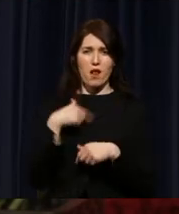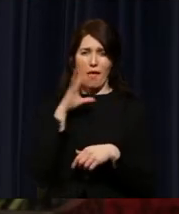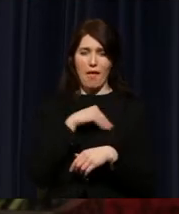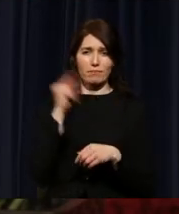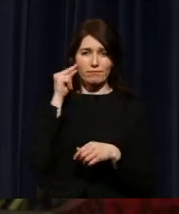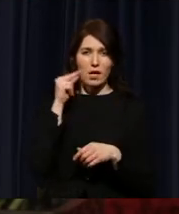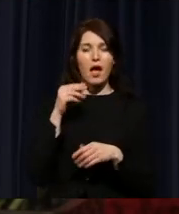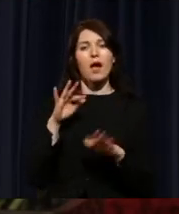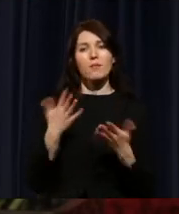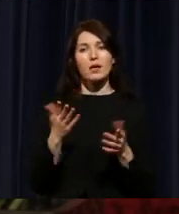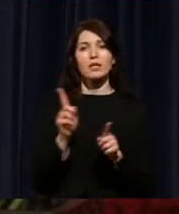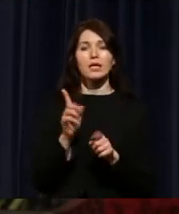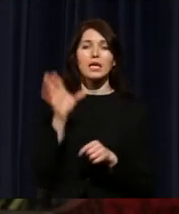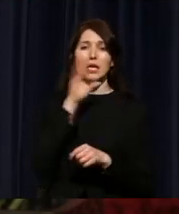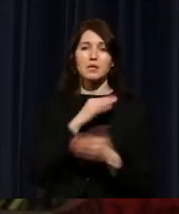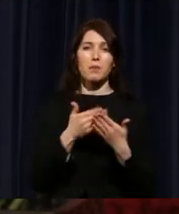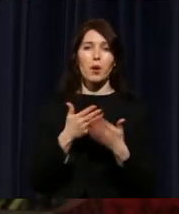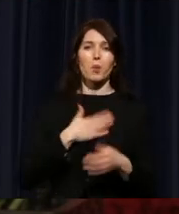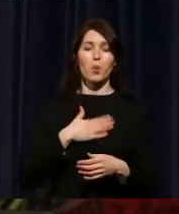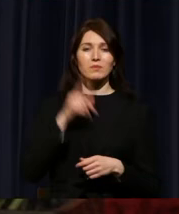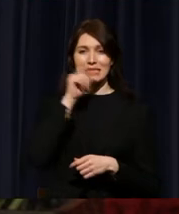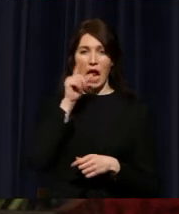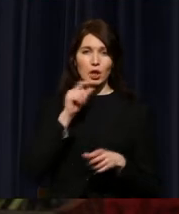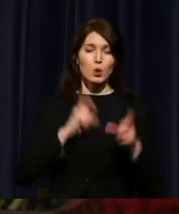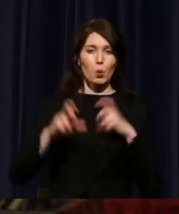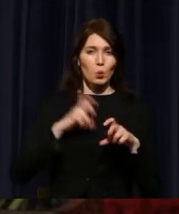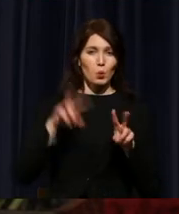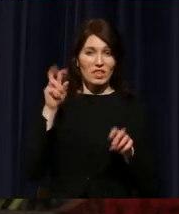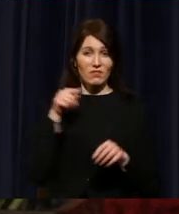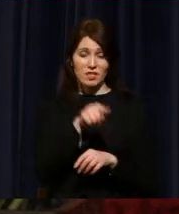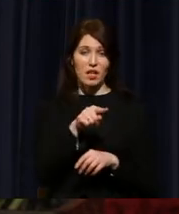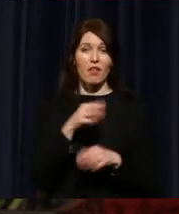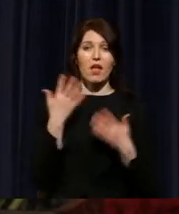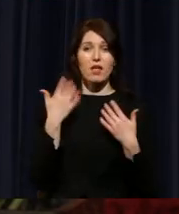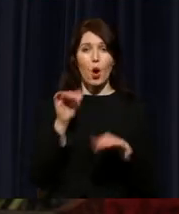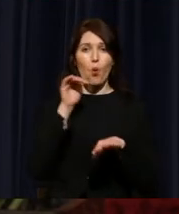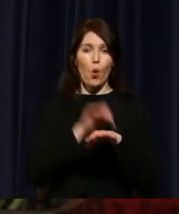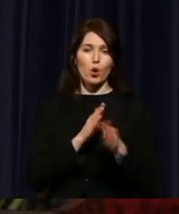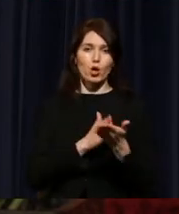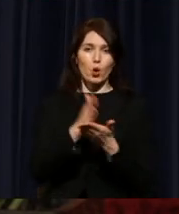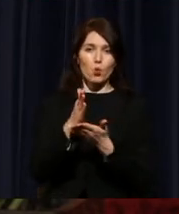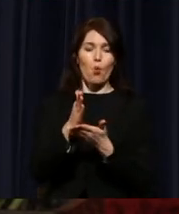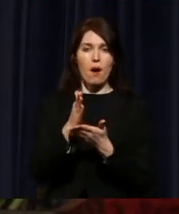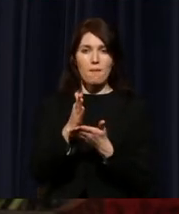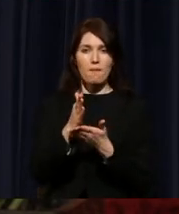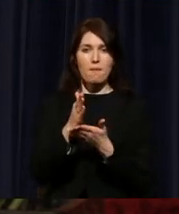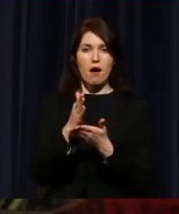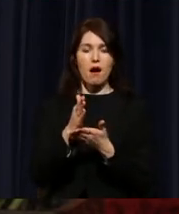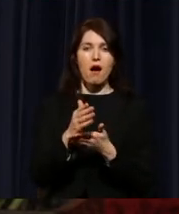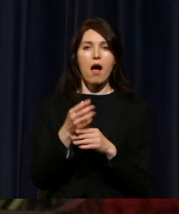nu, tā kā, piemēram, nezinu, arī, teiksim, pie mums Stradiņa universitātē jau, nu, tādā konkrētā, tādā jomā jau,